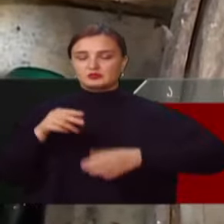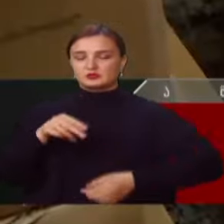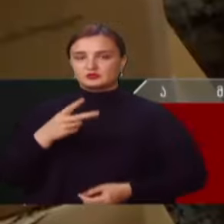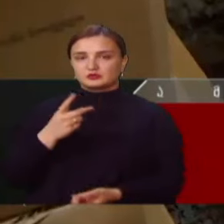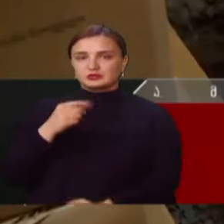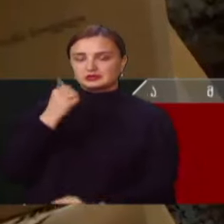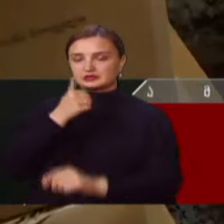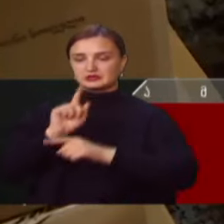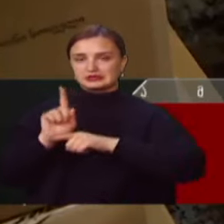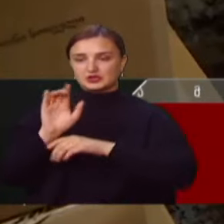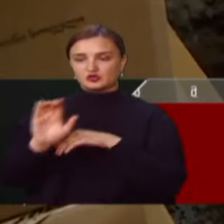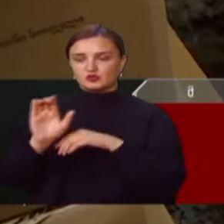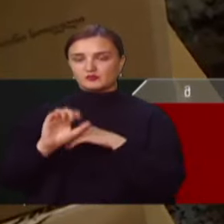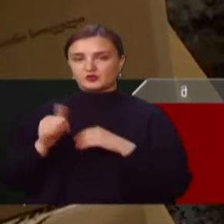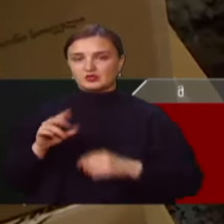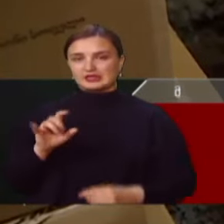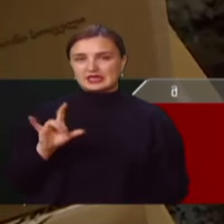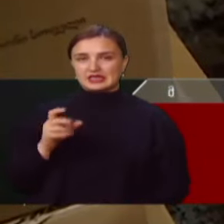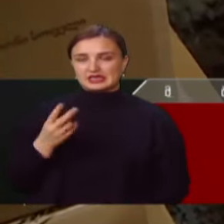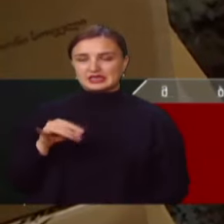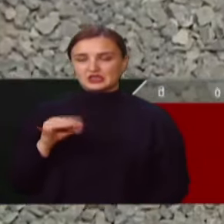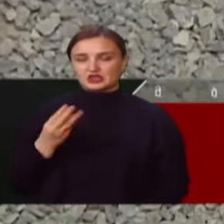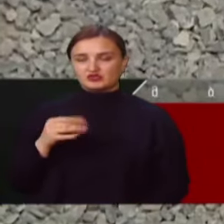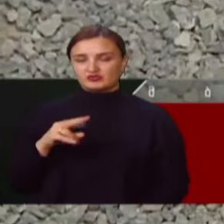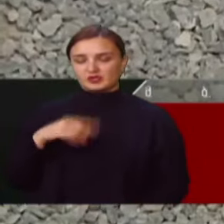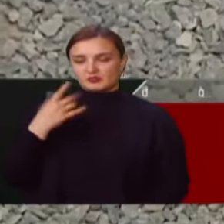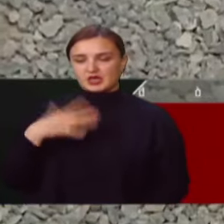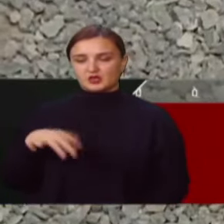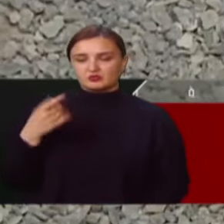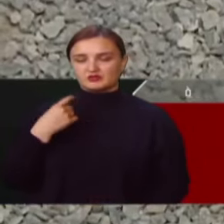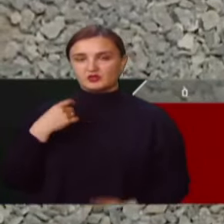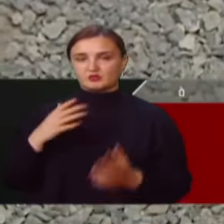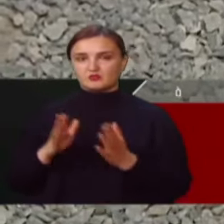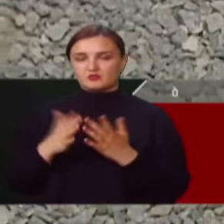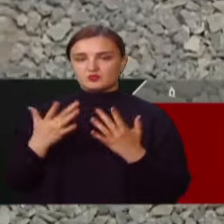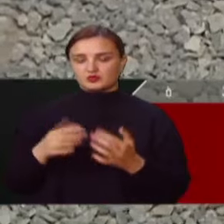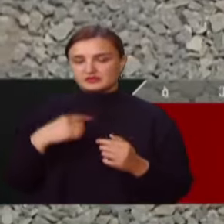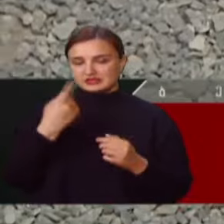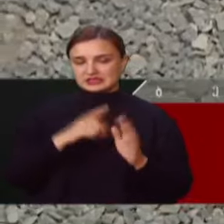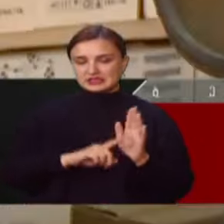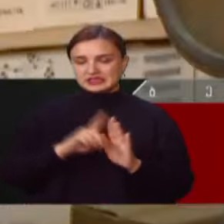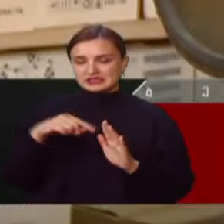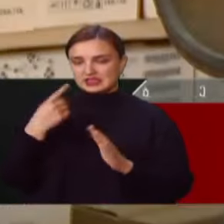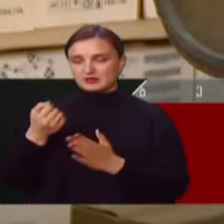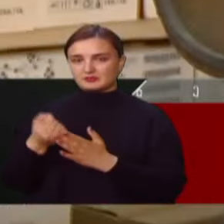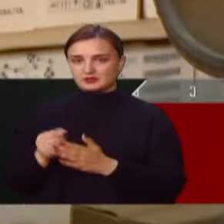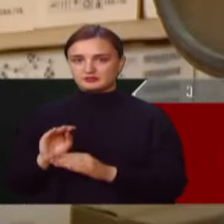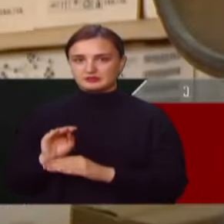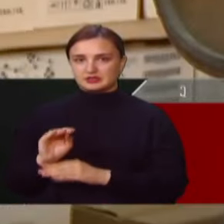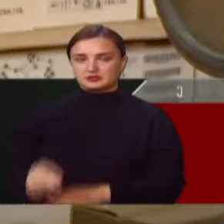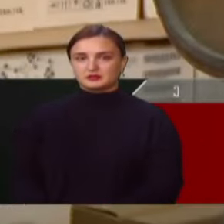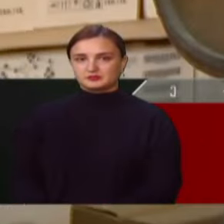2021 წელს დაიწყო და როგორც ნარეკლიშვილი ამბობს, ამ ბაზარზე ქართულ ღვინოზე მოთხოვნა წლიდან წლამდე მზარდია. ყოველ წელს